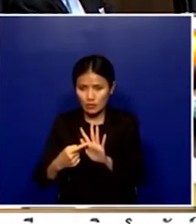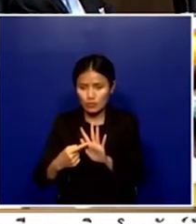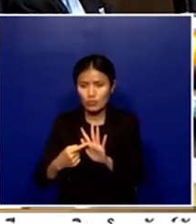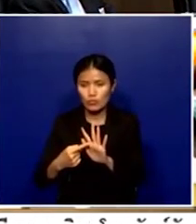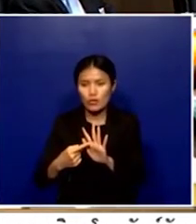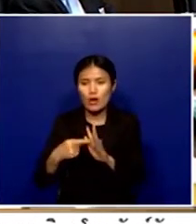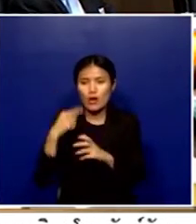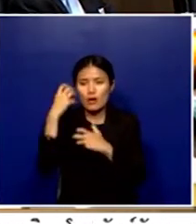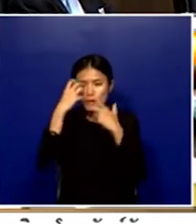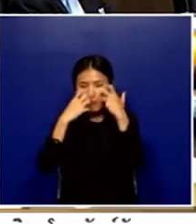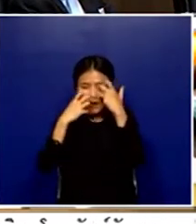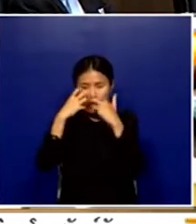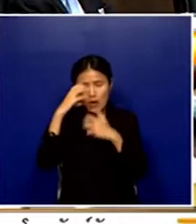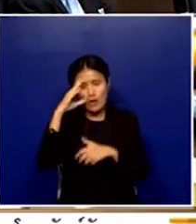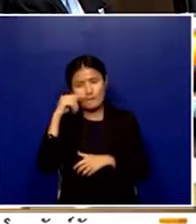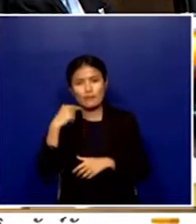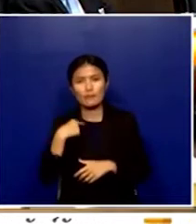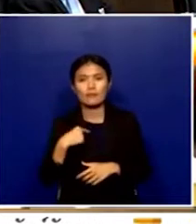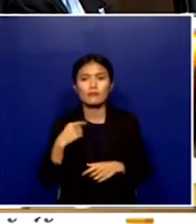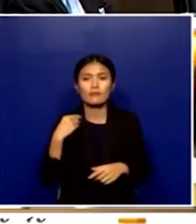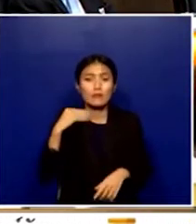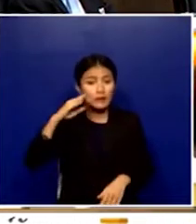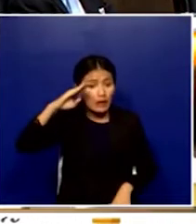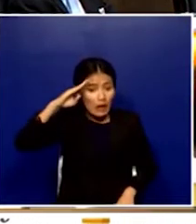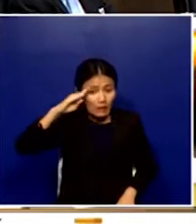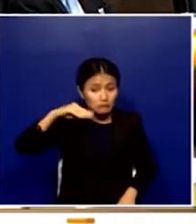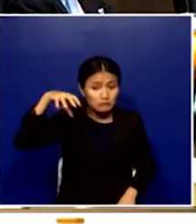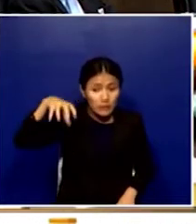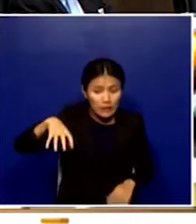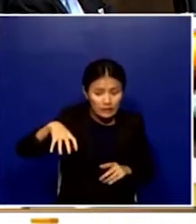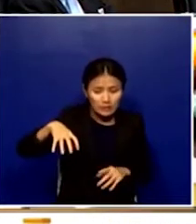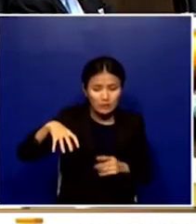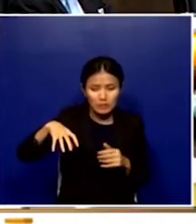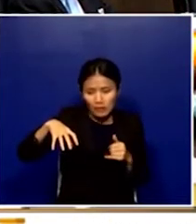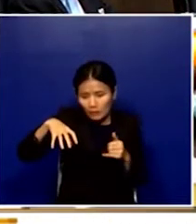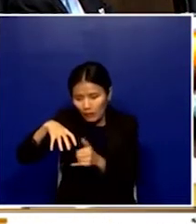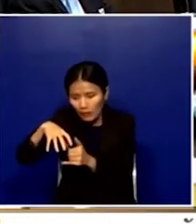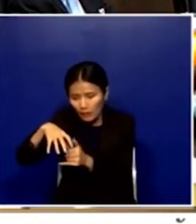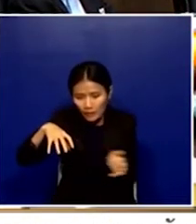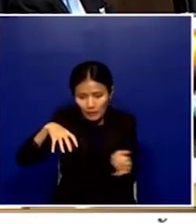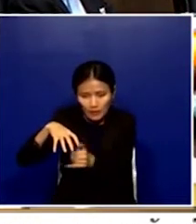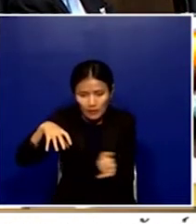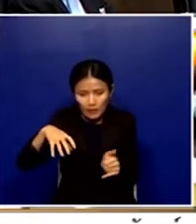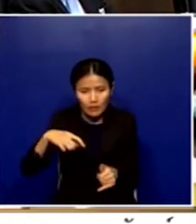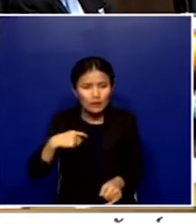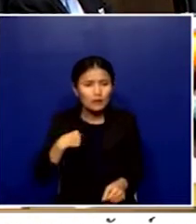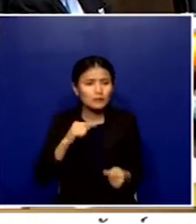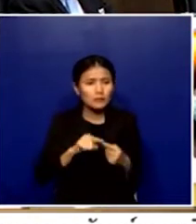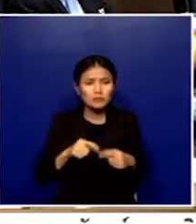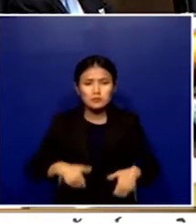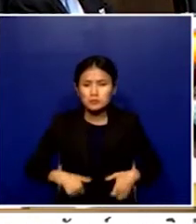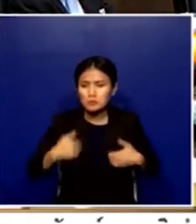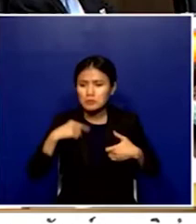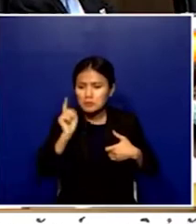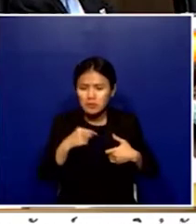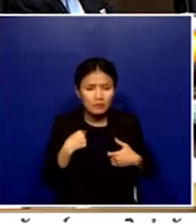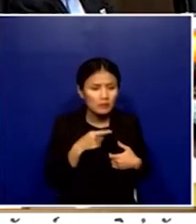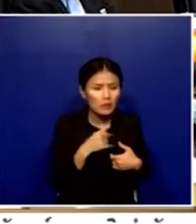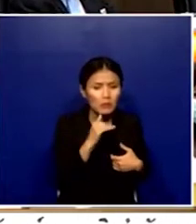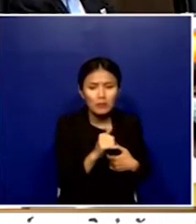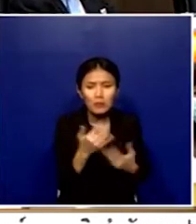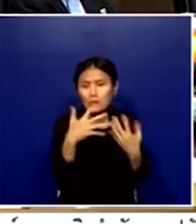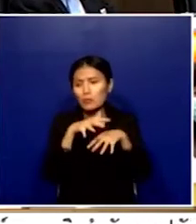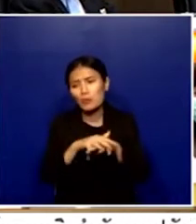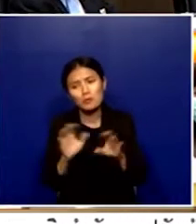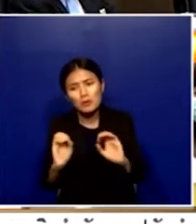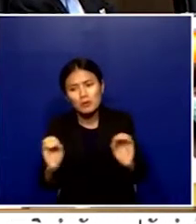เช้าก็โพรมาเย็กโรเขาไป ไม่เคยอยู่ในพระเชิญหน้ากับโกของความเป็นจริงภายนอกอยู่กับบรย